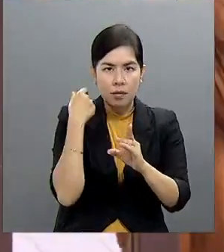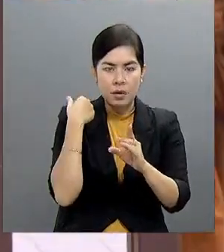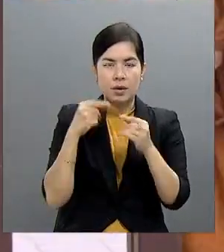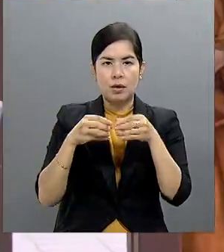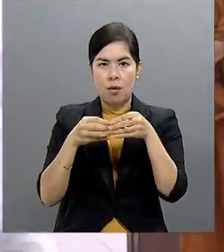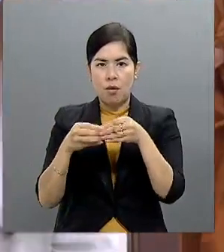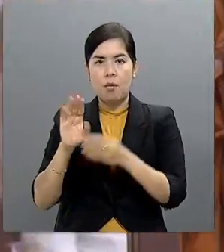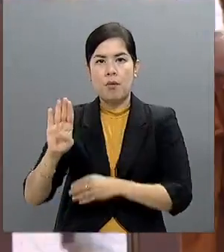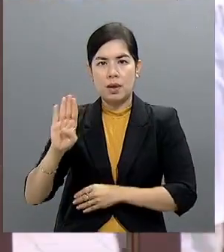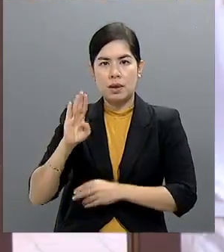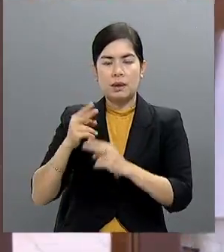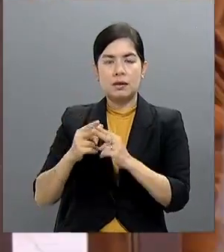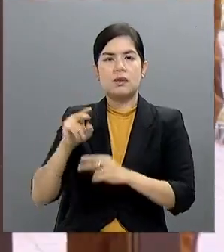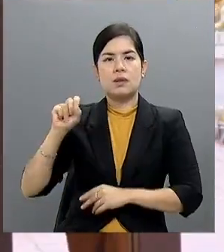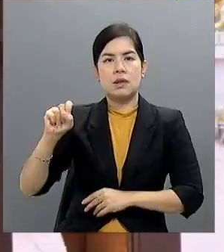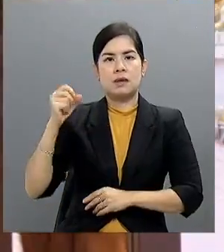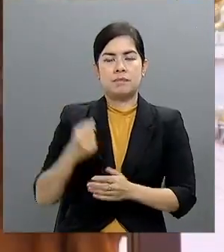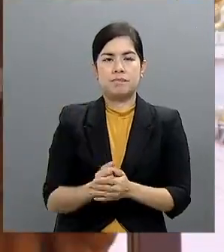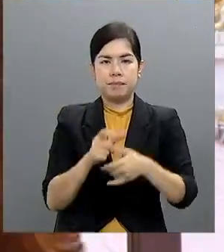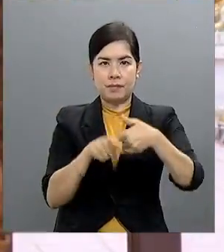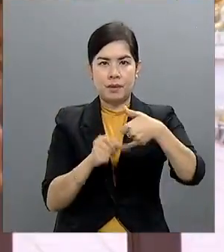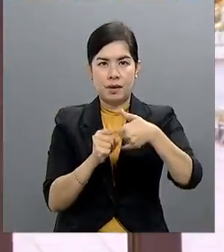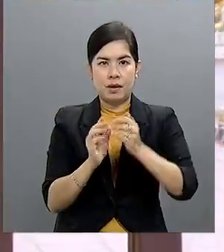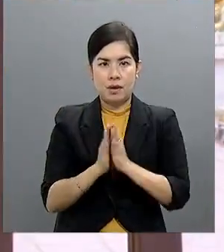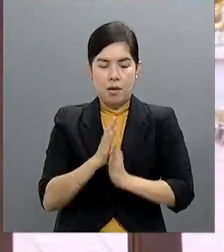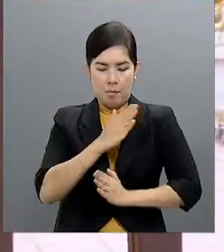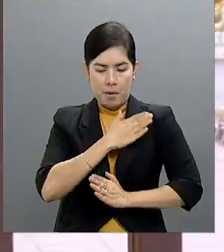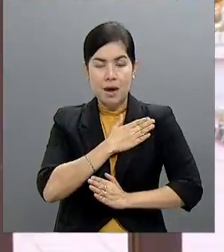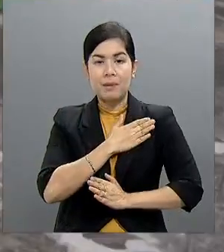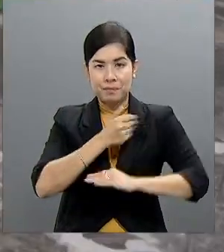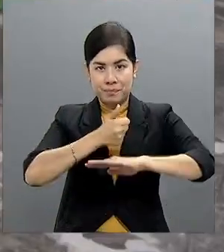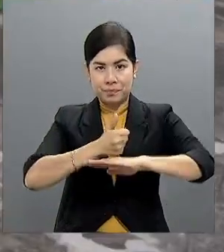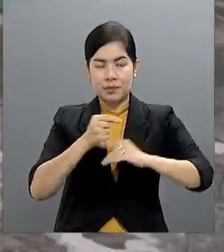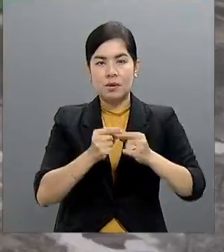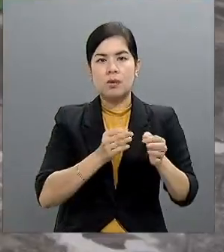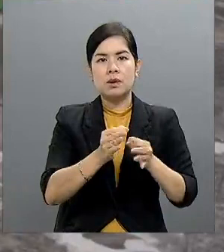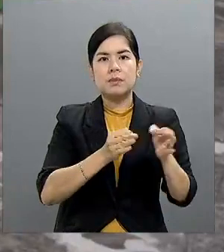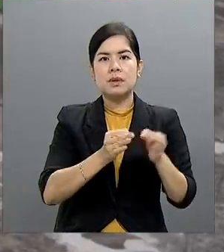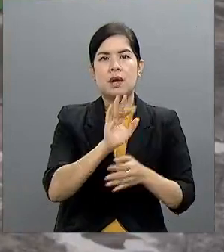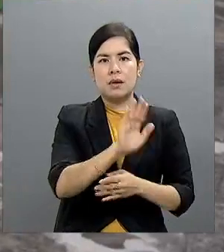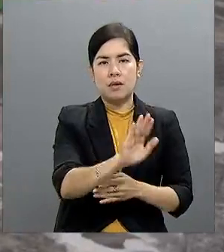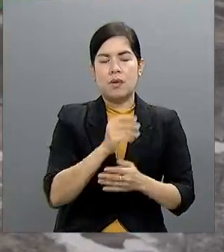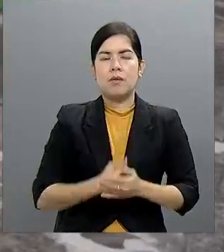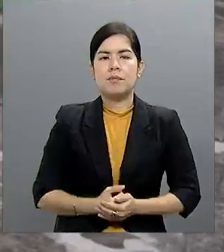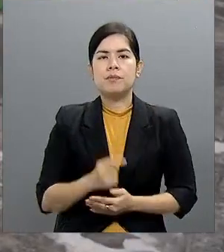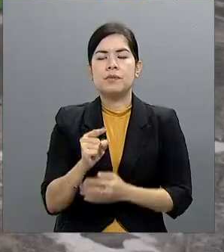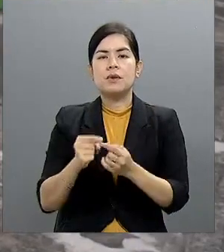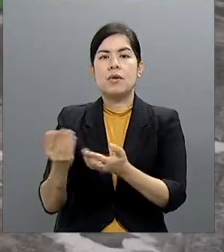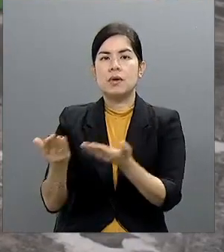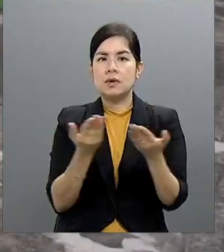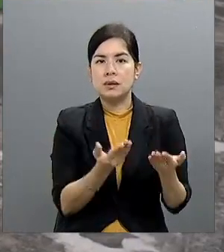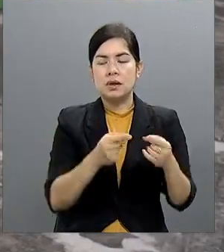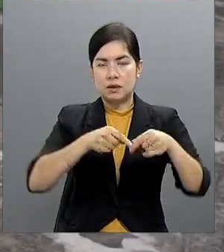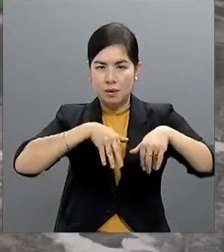ณัฐพงษ์ถิตตปัญโยนาคธรรมที่ปรึกษาฝ่ายสงฆ์ขอเชิญชวนพุทธศาสนิกชนร่วมกิจกรรมสัปด